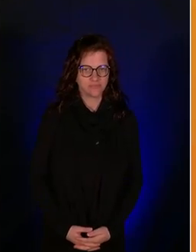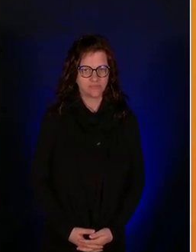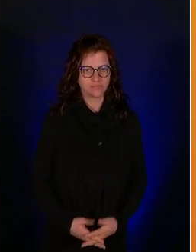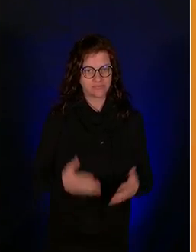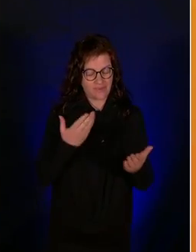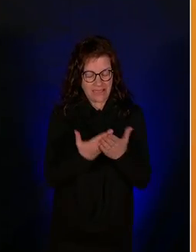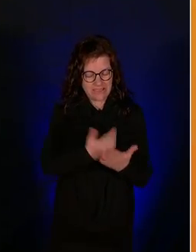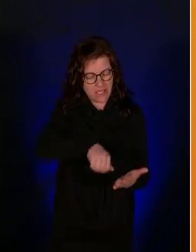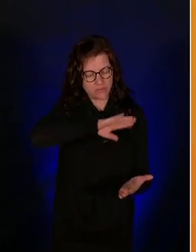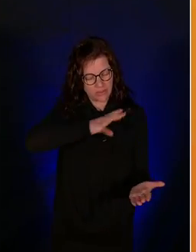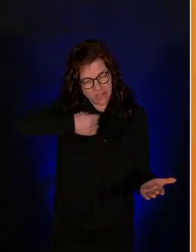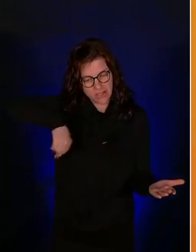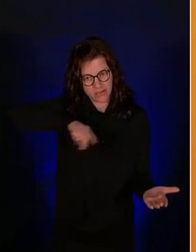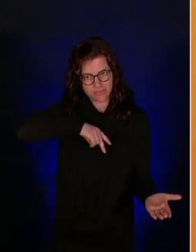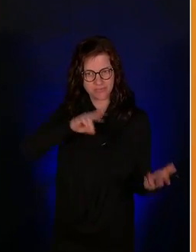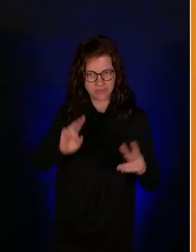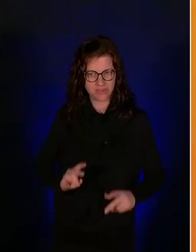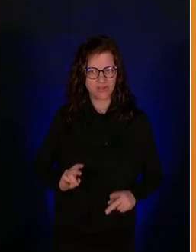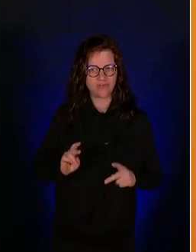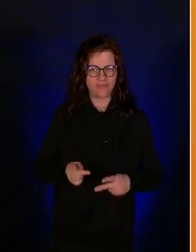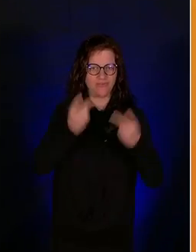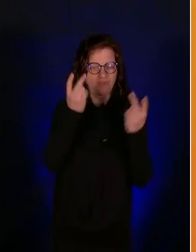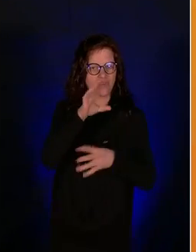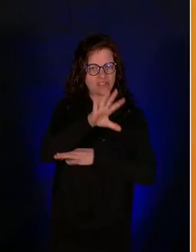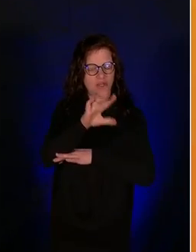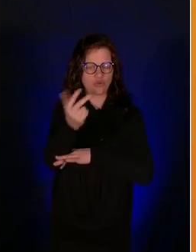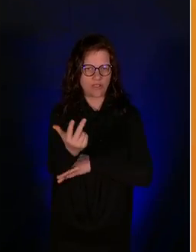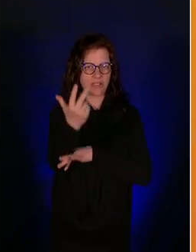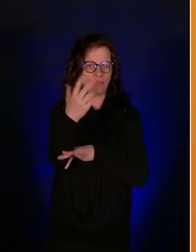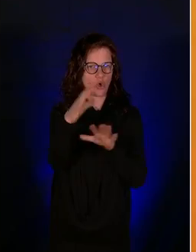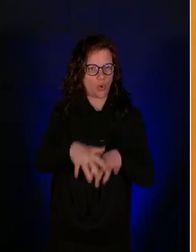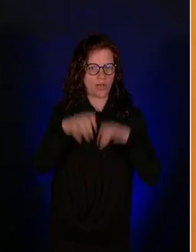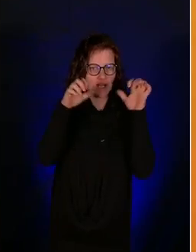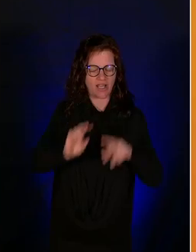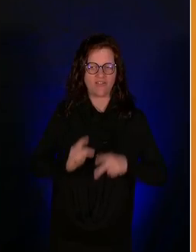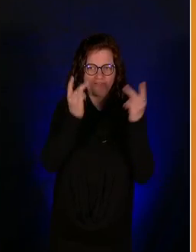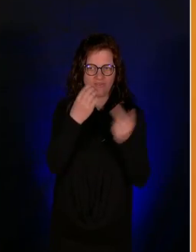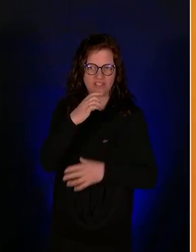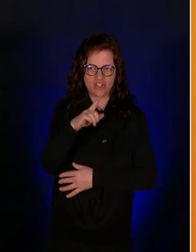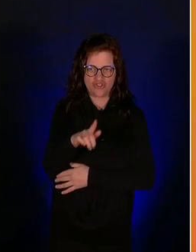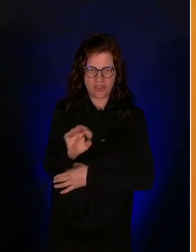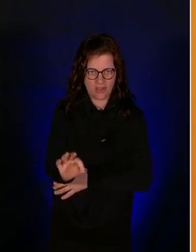C'est notre responsabilité. Vive le 53e congrès, vive la CGT.